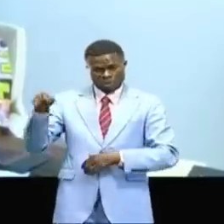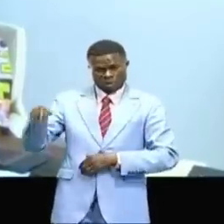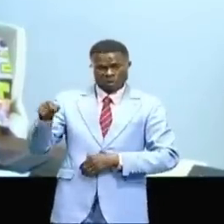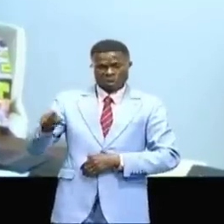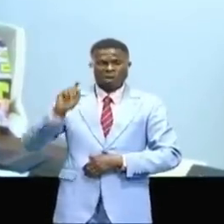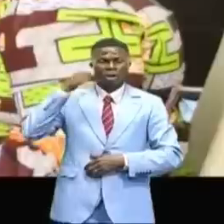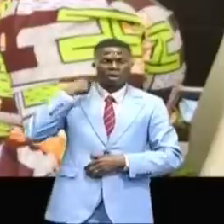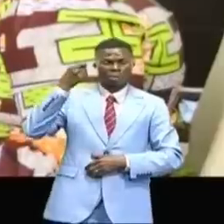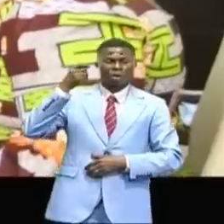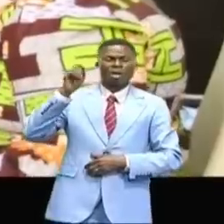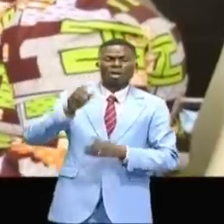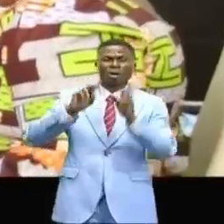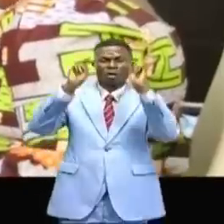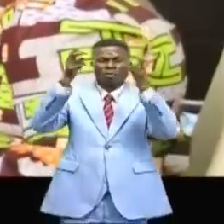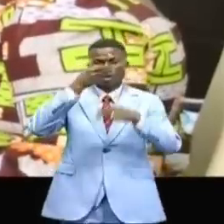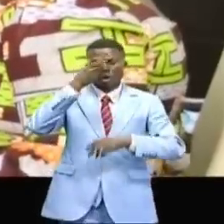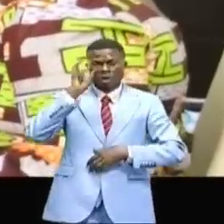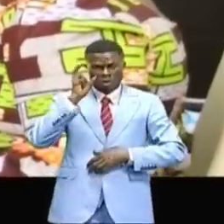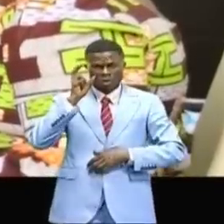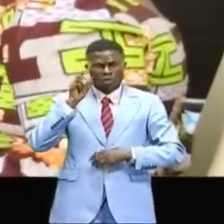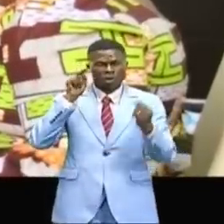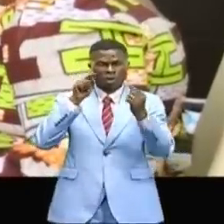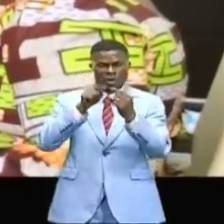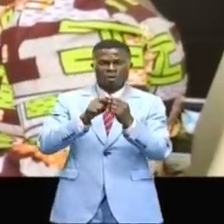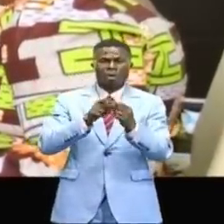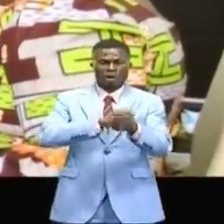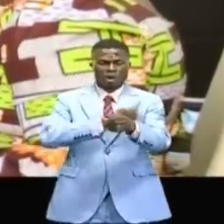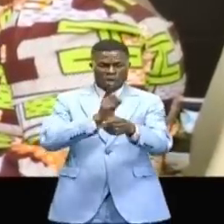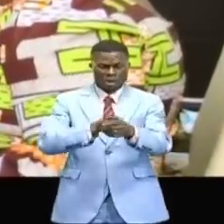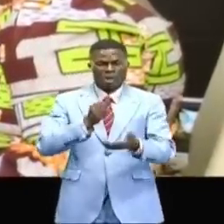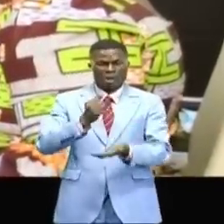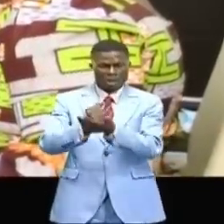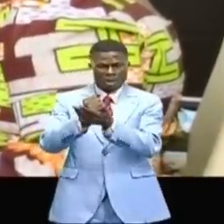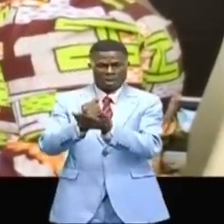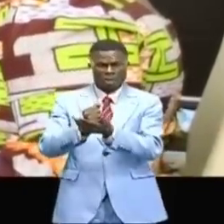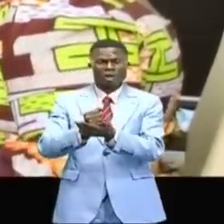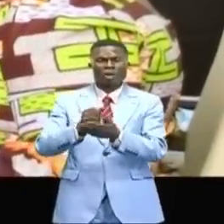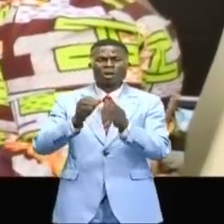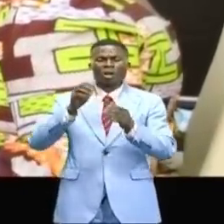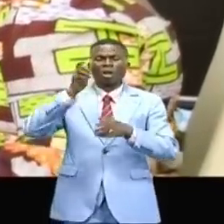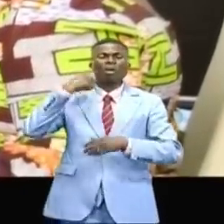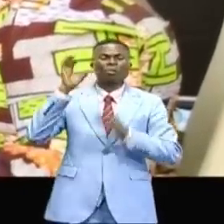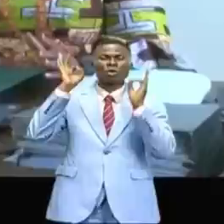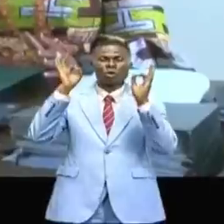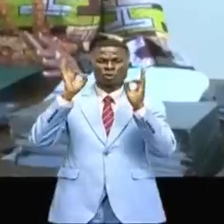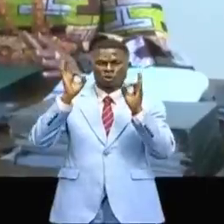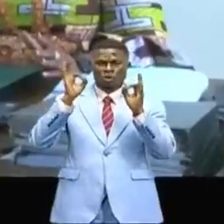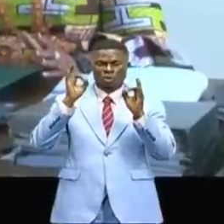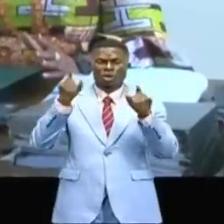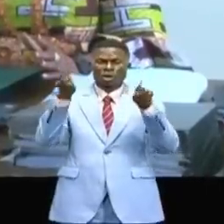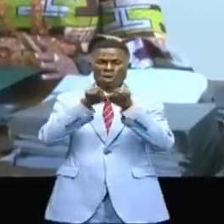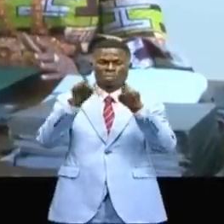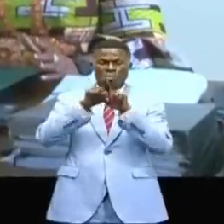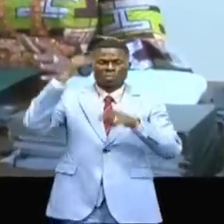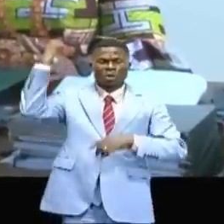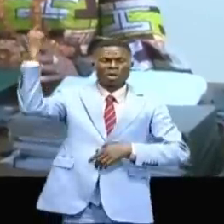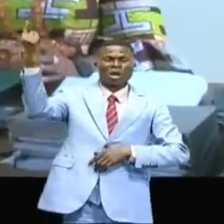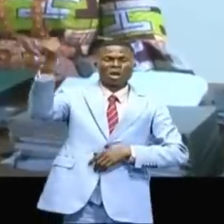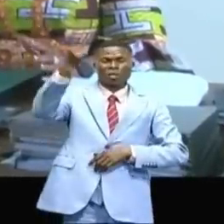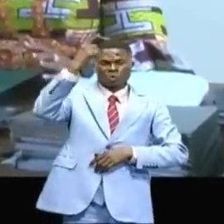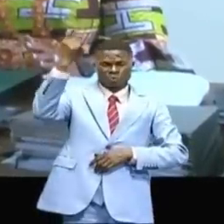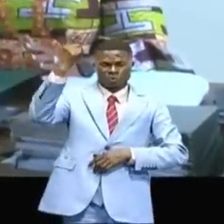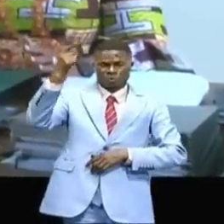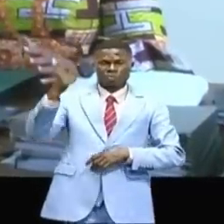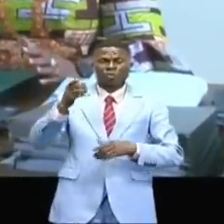prison centrale de Goma feront l'objet d'un échange à terme contre une nouvelle prison conforme aux standards internationaux. De